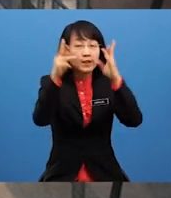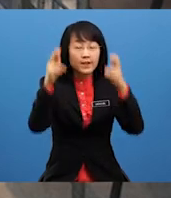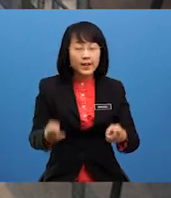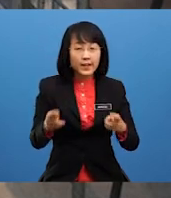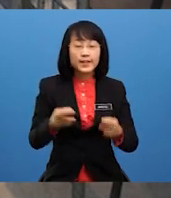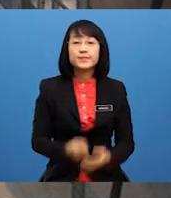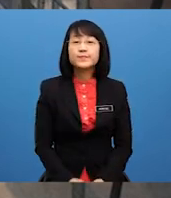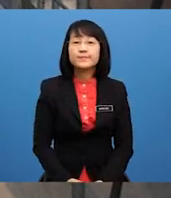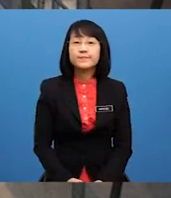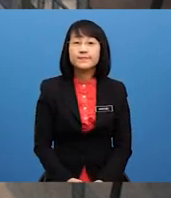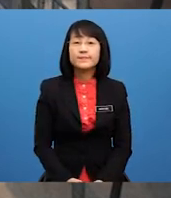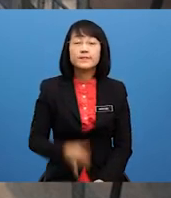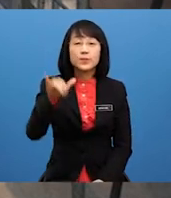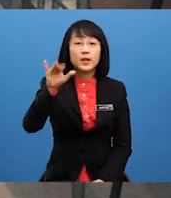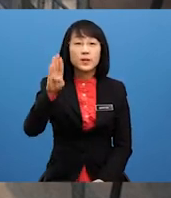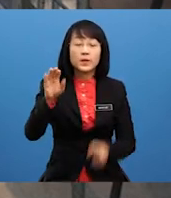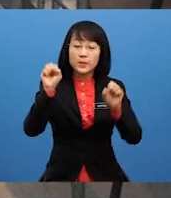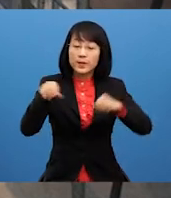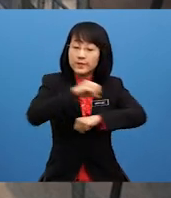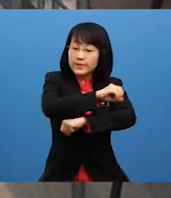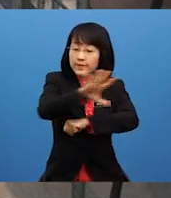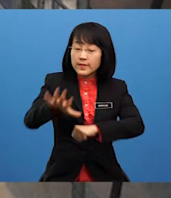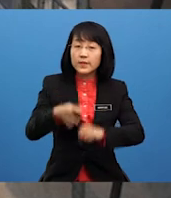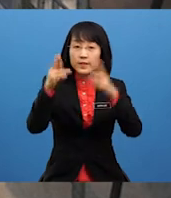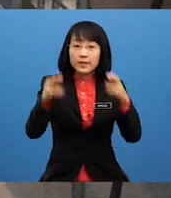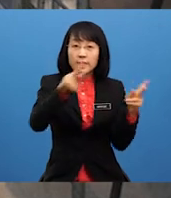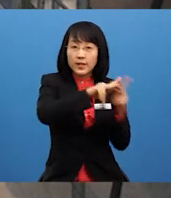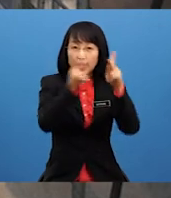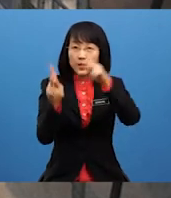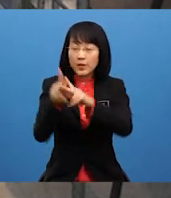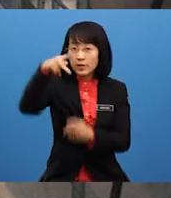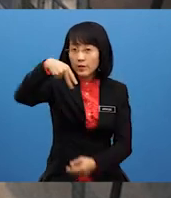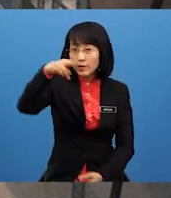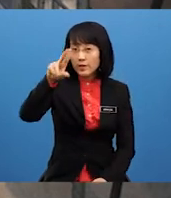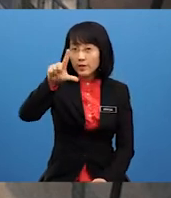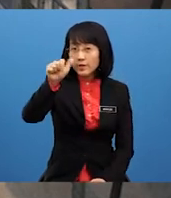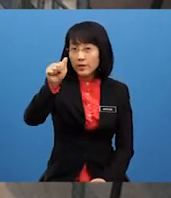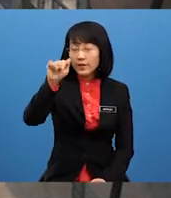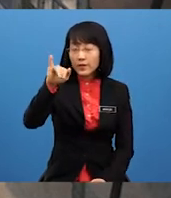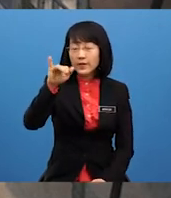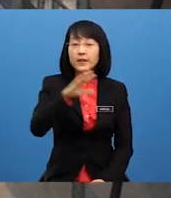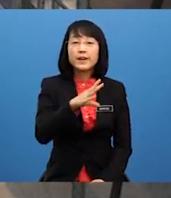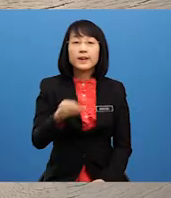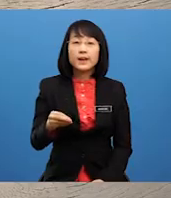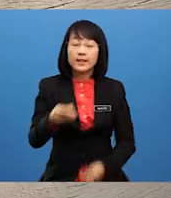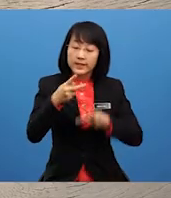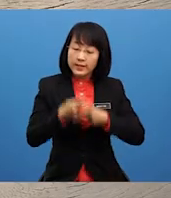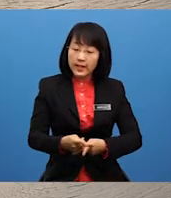Yusof mampu mempengaruhi rakyat di Kampung Pulai dalam mengekalkan kedudukannya.